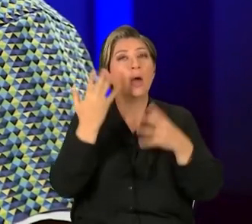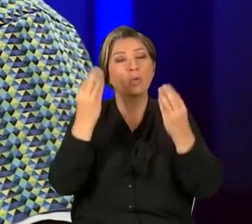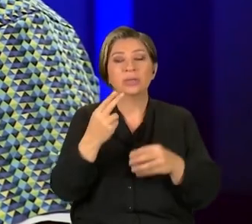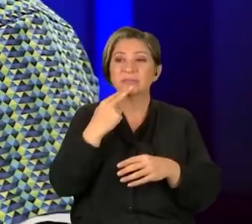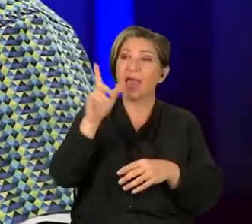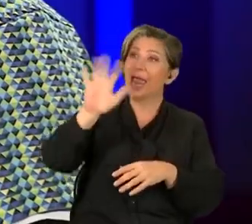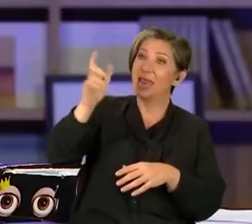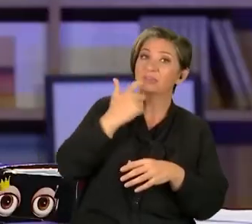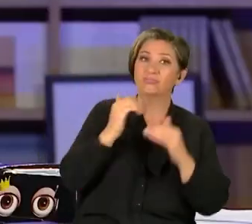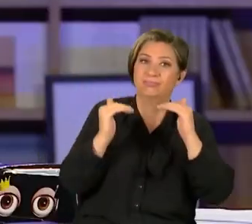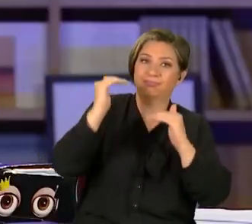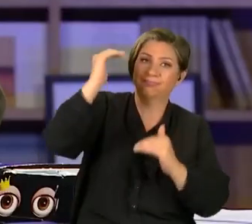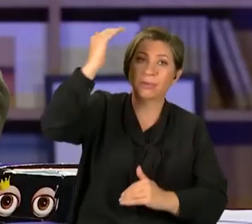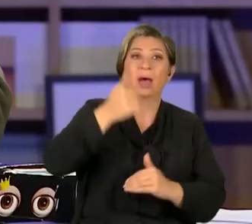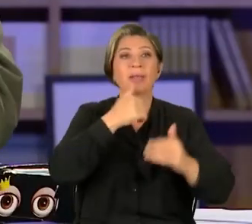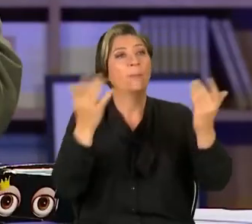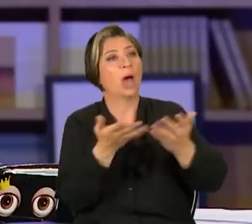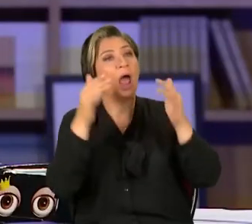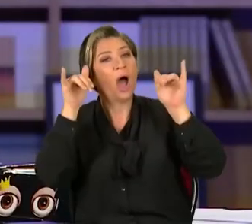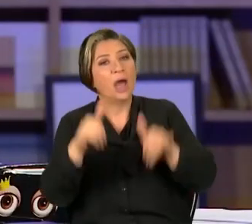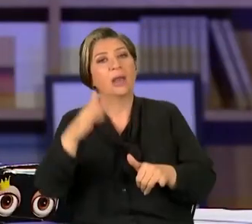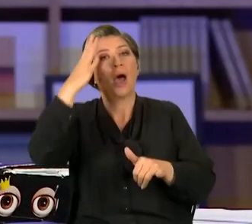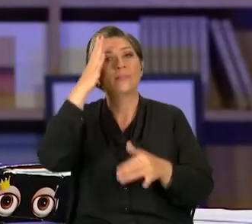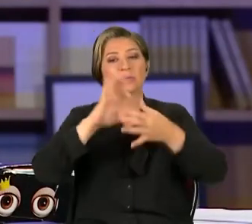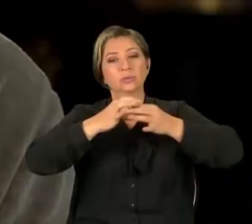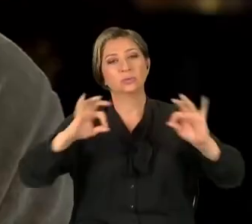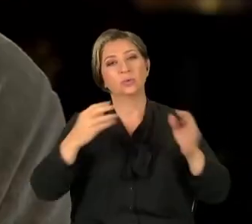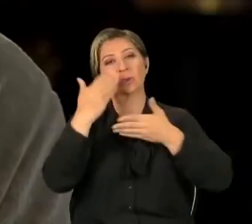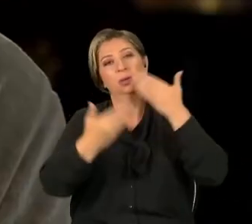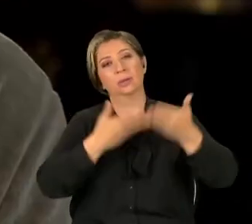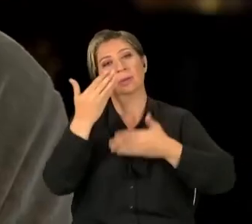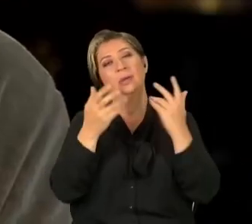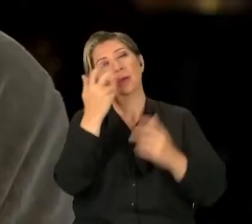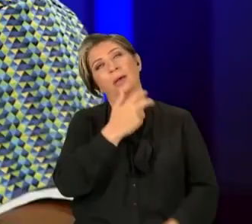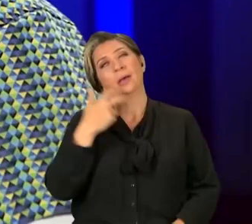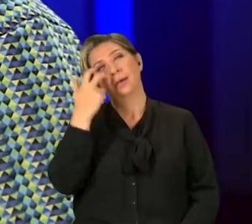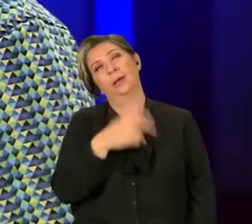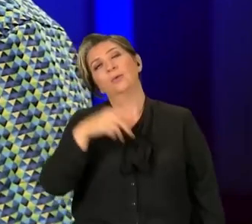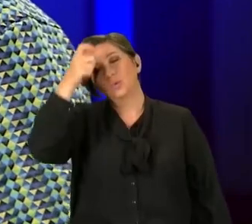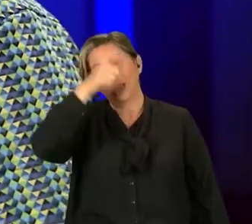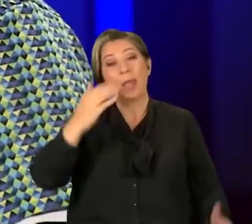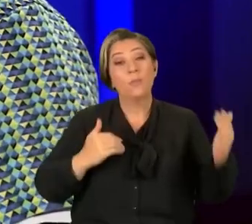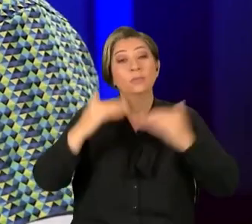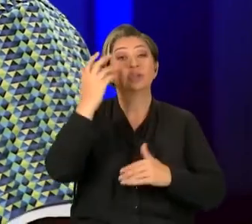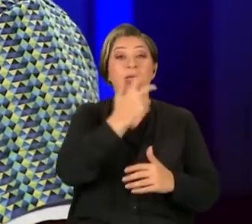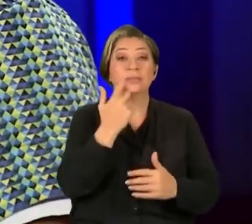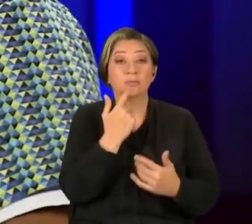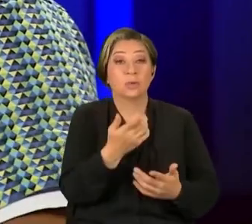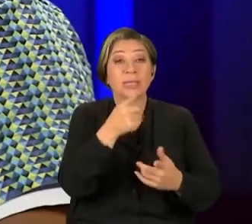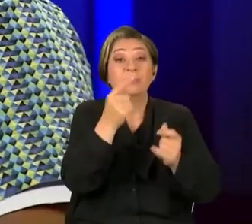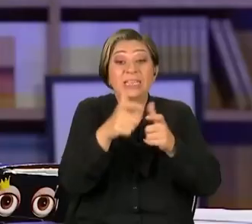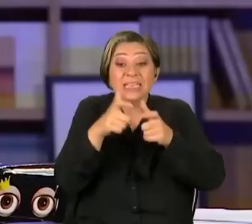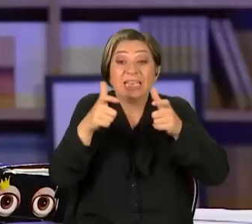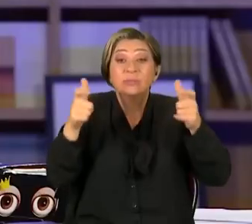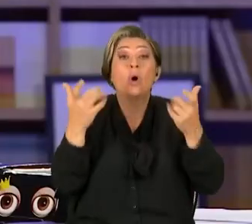olan kız 50 yaşına gelmiş Adam hala aynı geri zekalıca lafları söylüyor ve Türkiye'nin en büyük şarkı diyor Şimdi sende Hiçbir